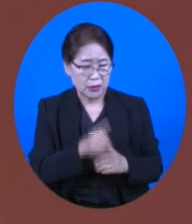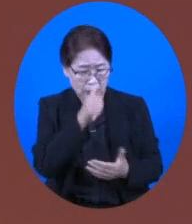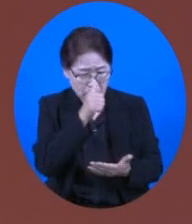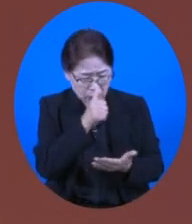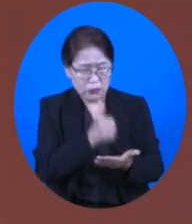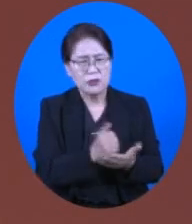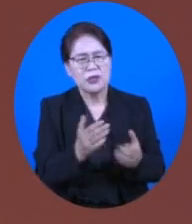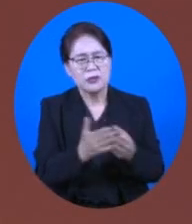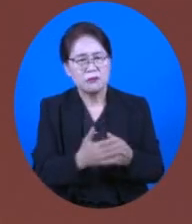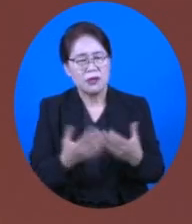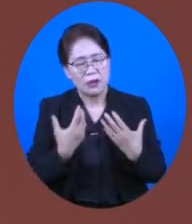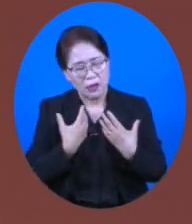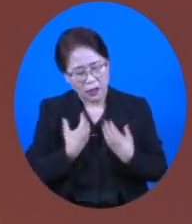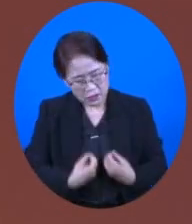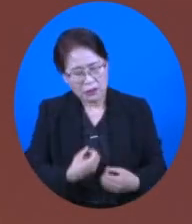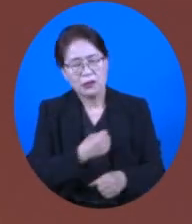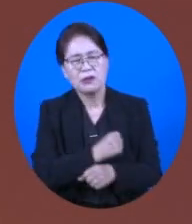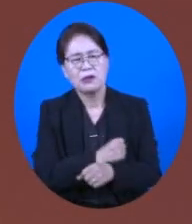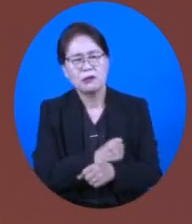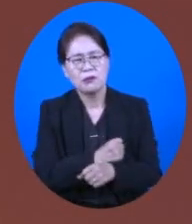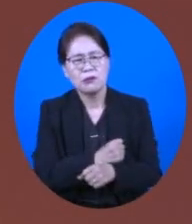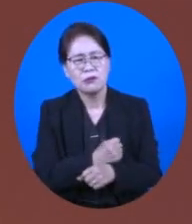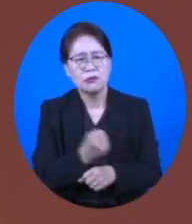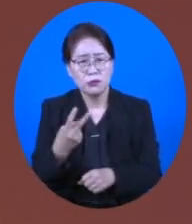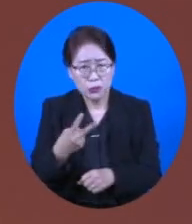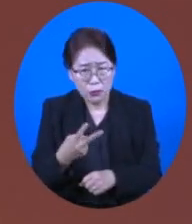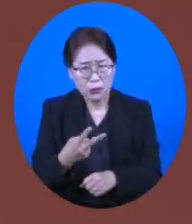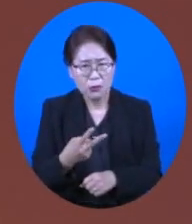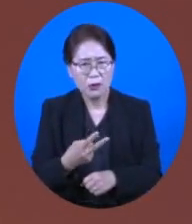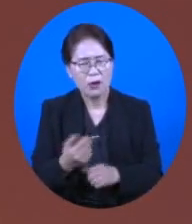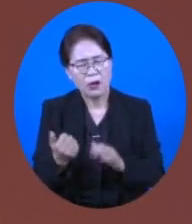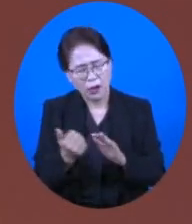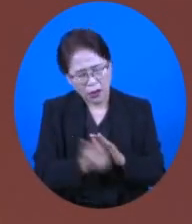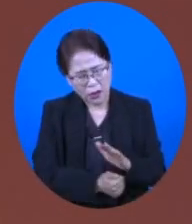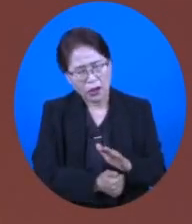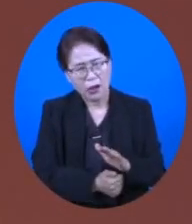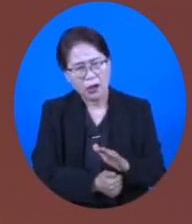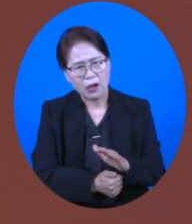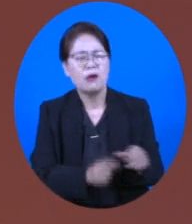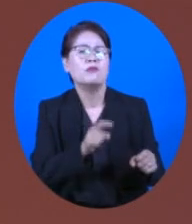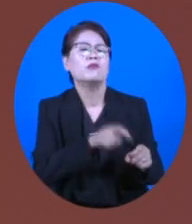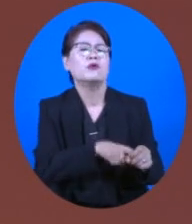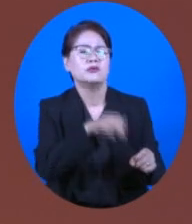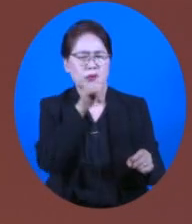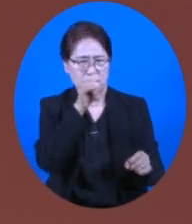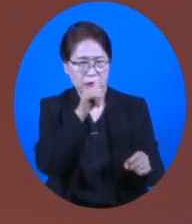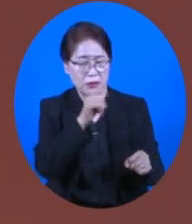인해서 좌절하게 만들고 또 패배시키는 데 목적이 있는 거예요.